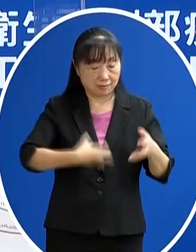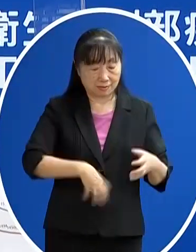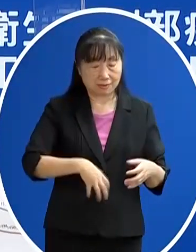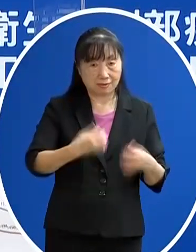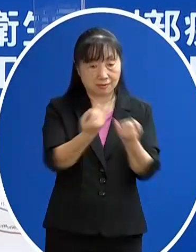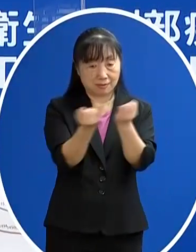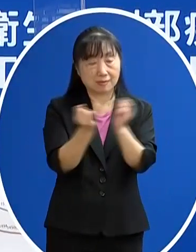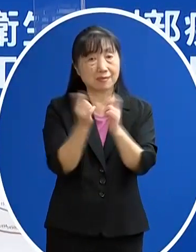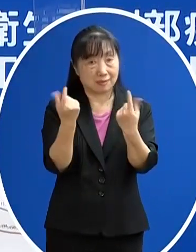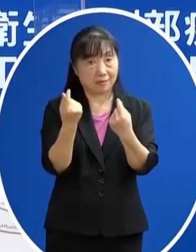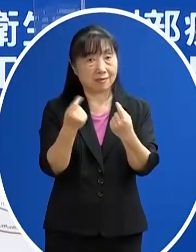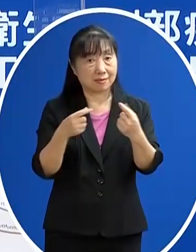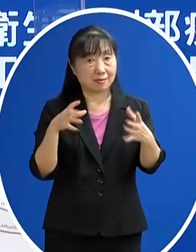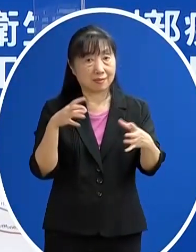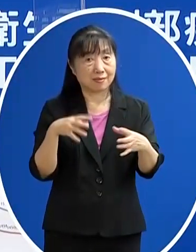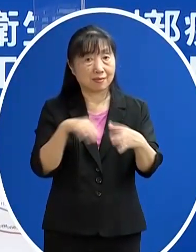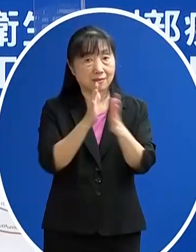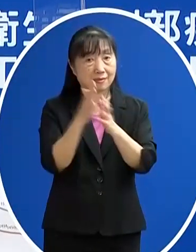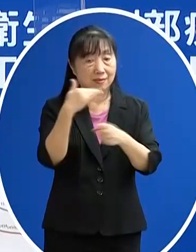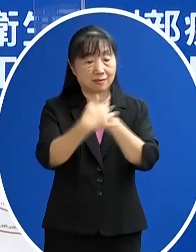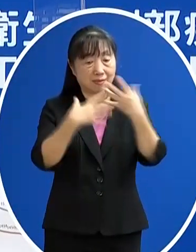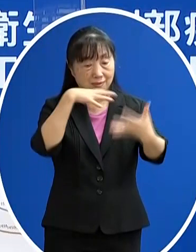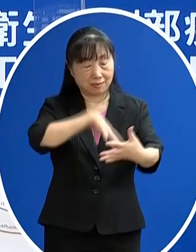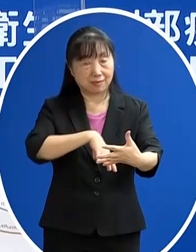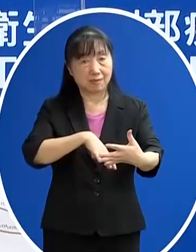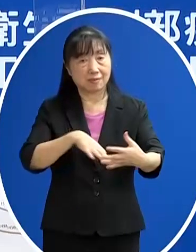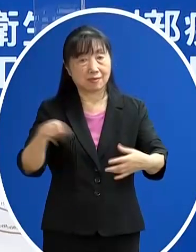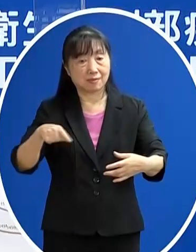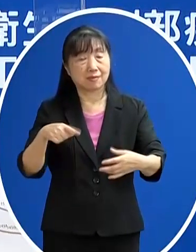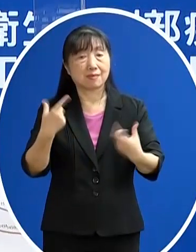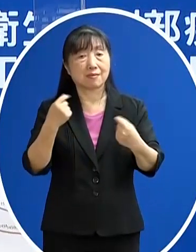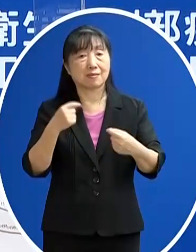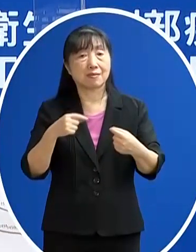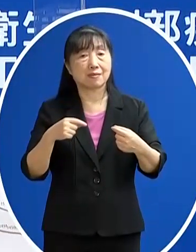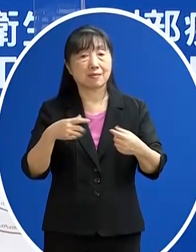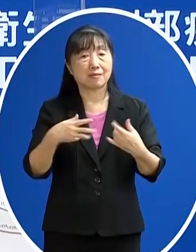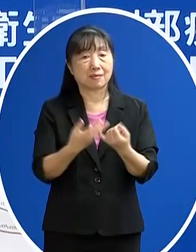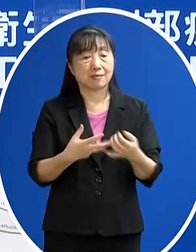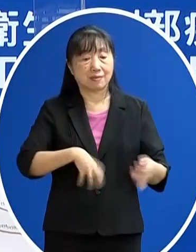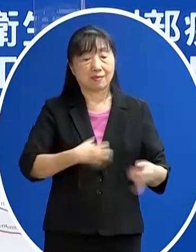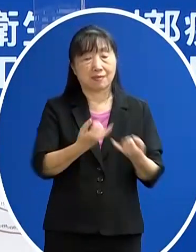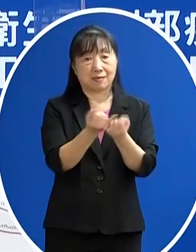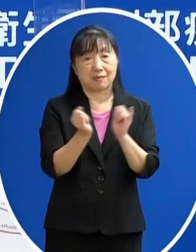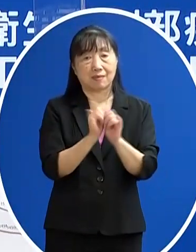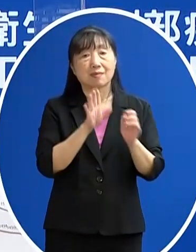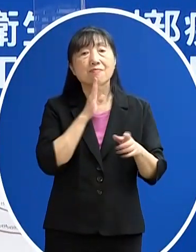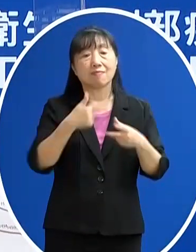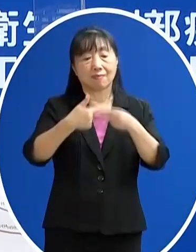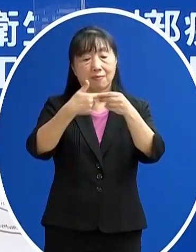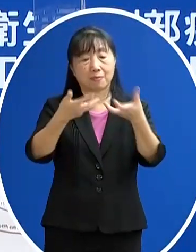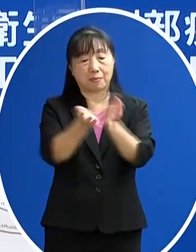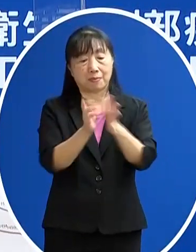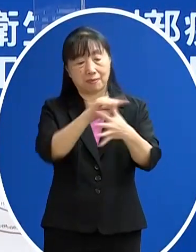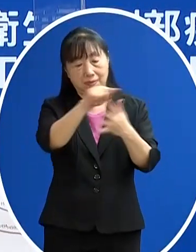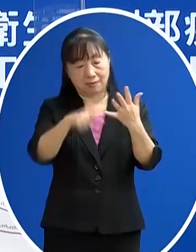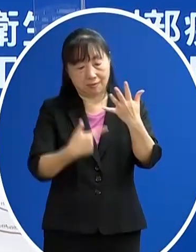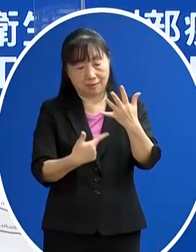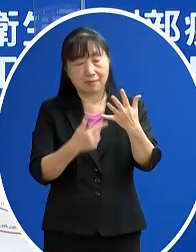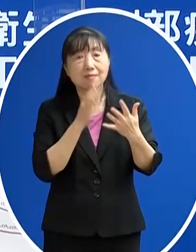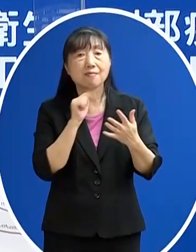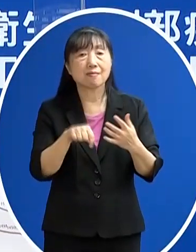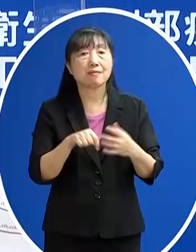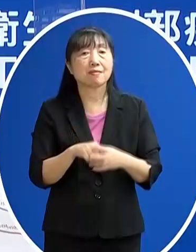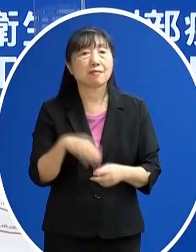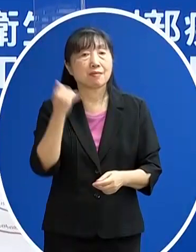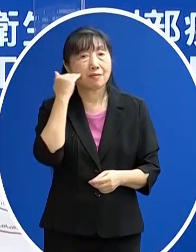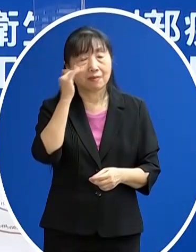包含在里面哈。因为孕妇我们现在已经把它列到第6优先嘛哈，所以一定会在里面。那至于这相关的一些